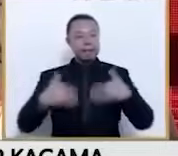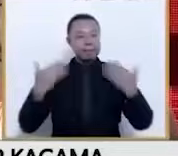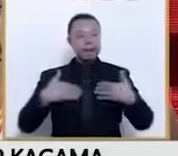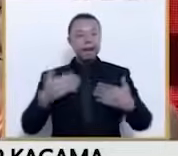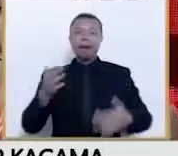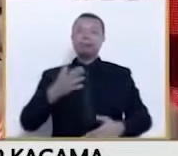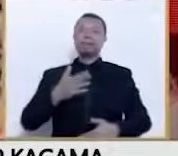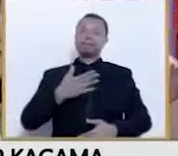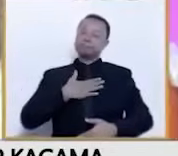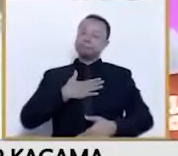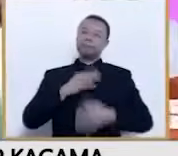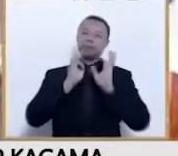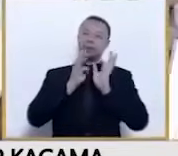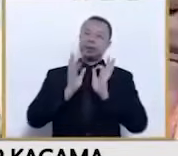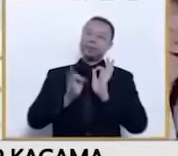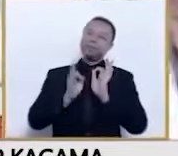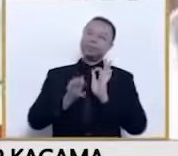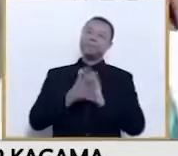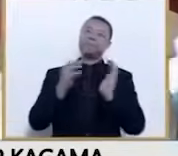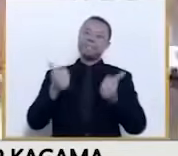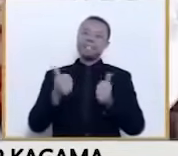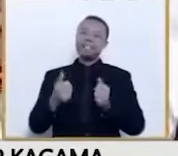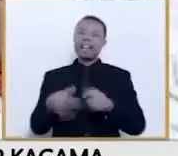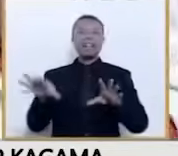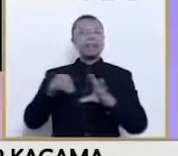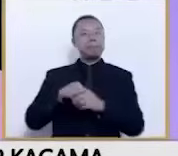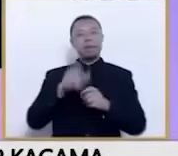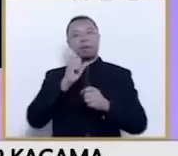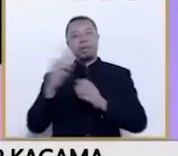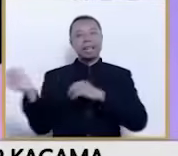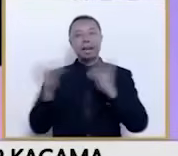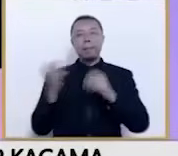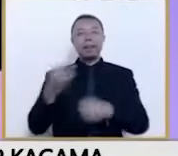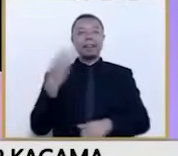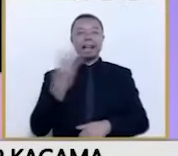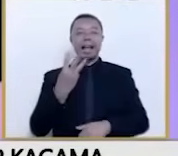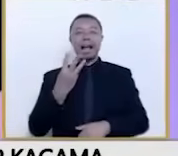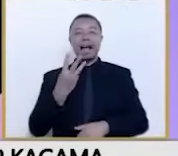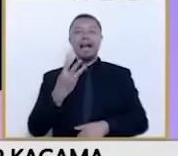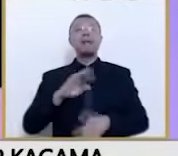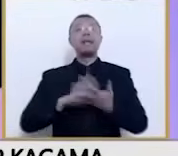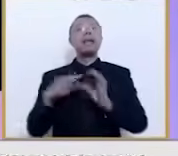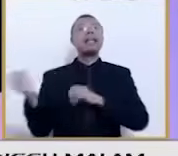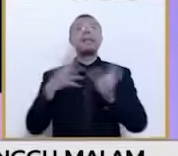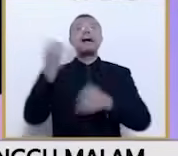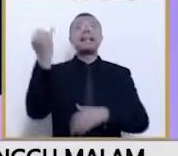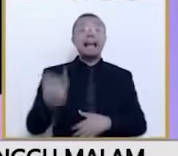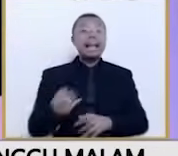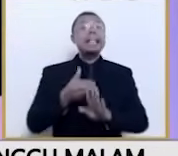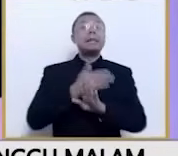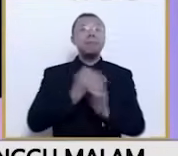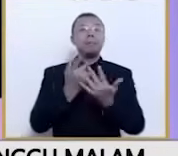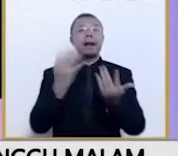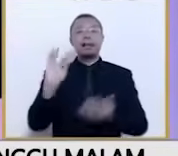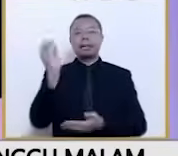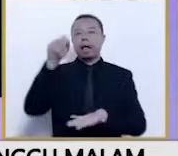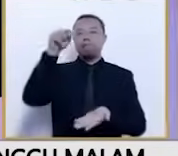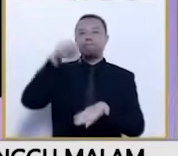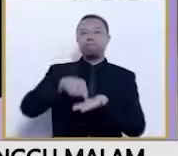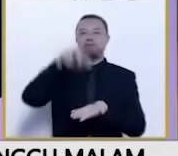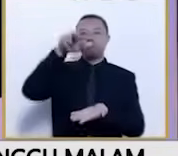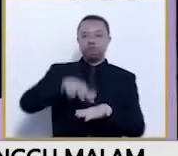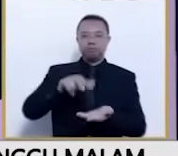bagi saya dan Jamie bisa berpartisipasi pada debat ketiga yang menjadi debat pamungkas sebelum warga DKI Jakarta